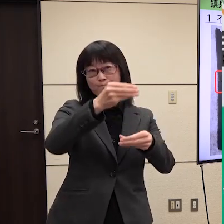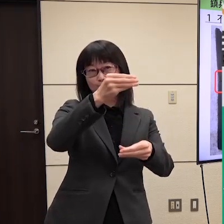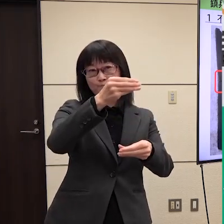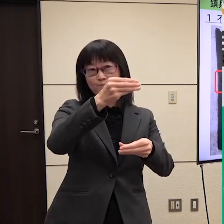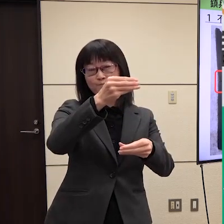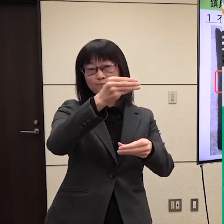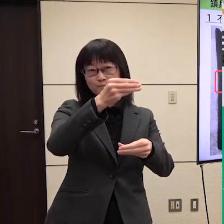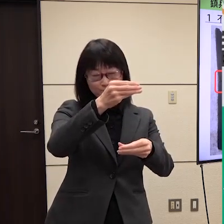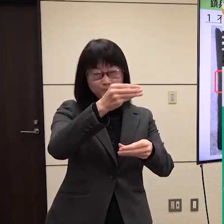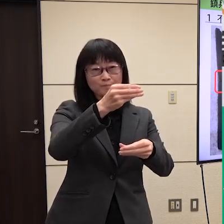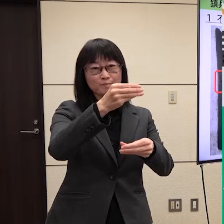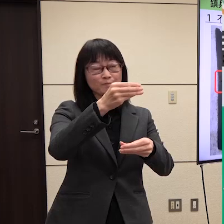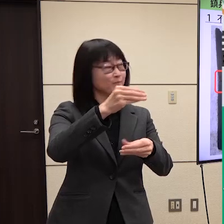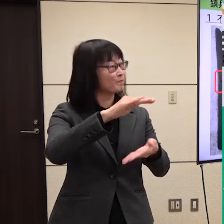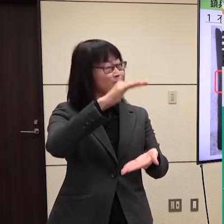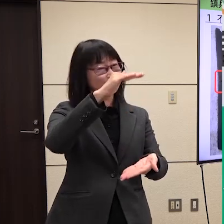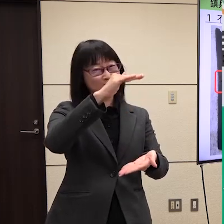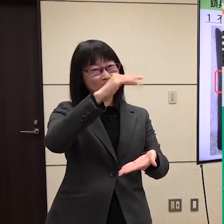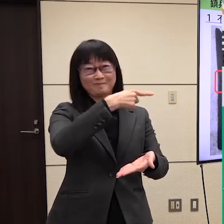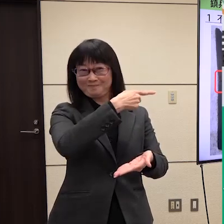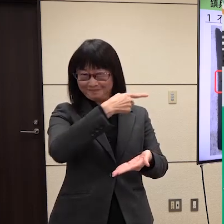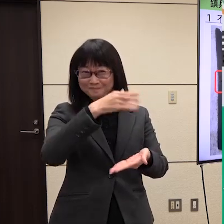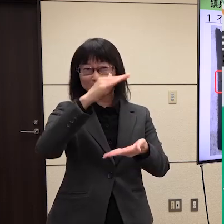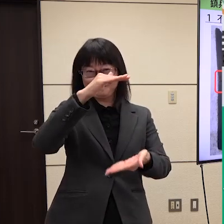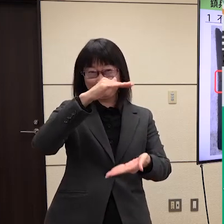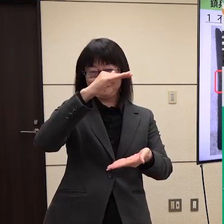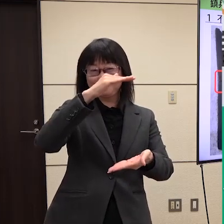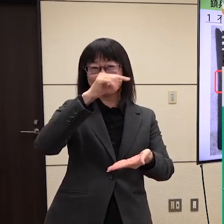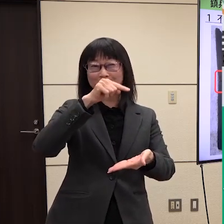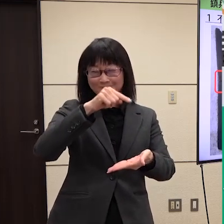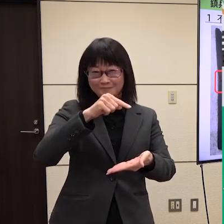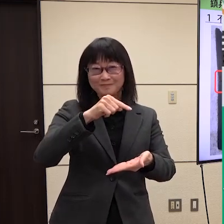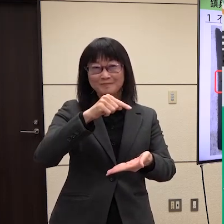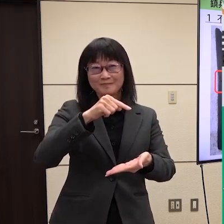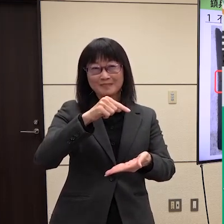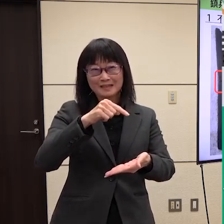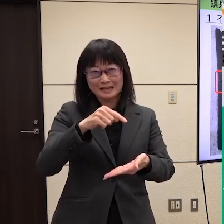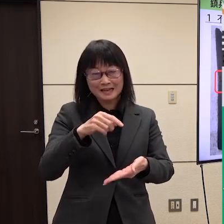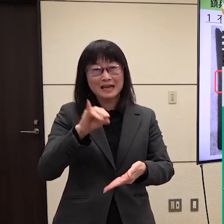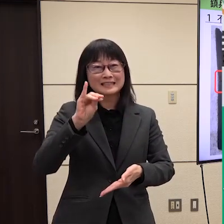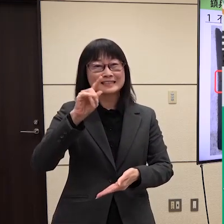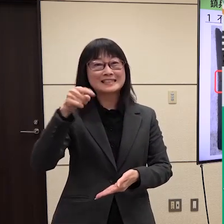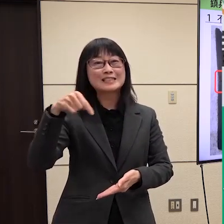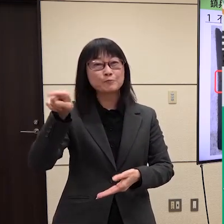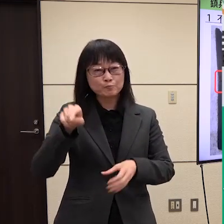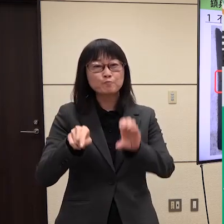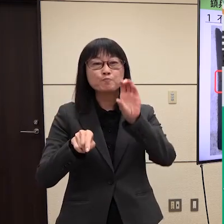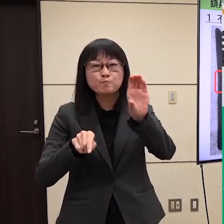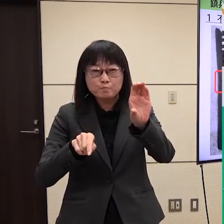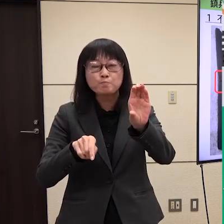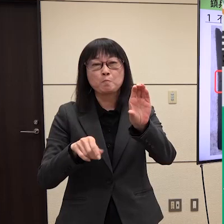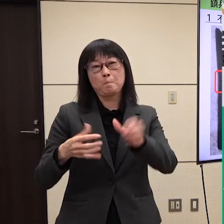このような大きさですね、ですけれども、まあ、その後専門家